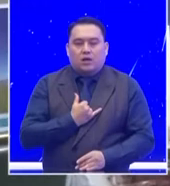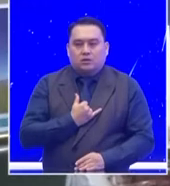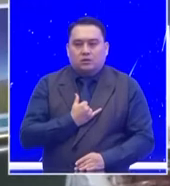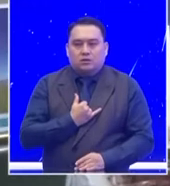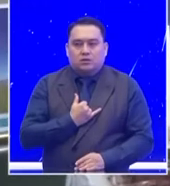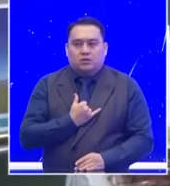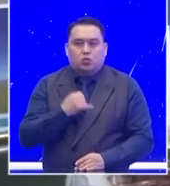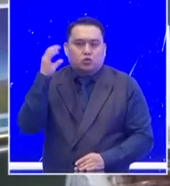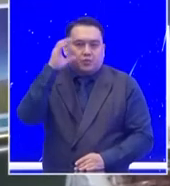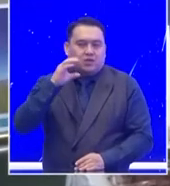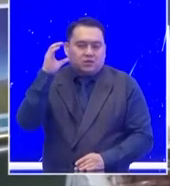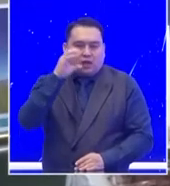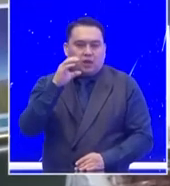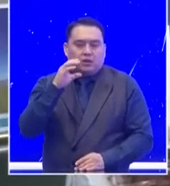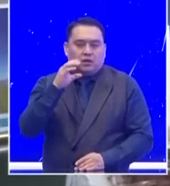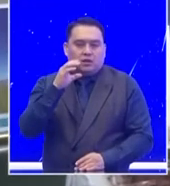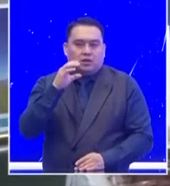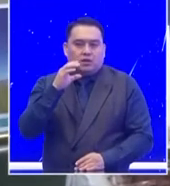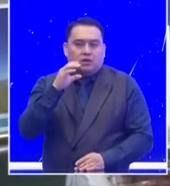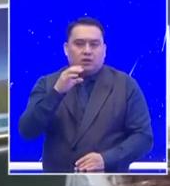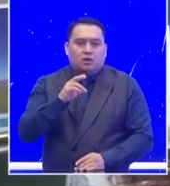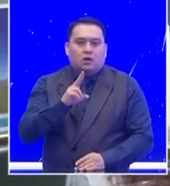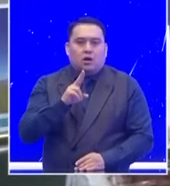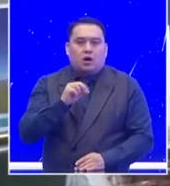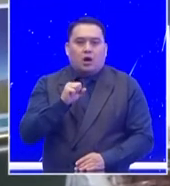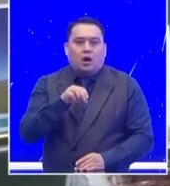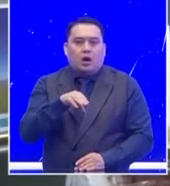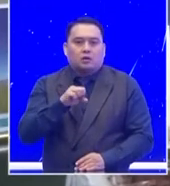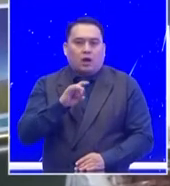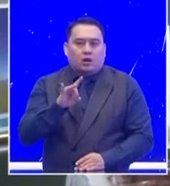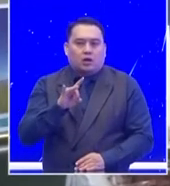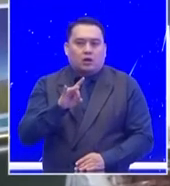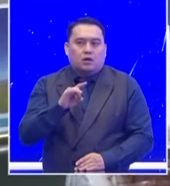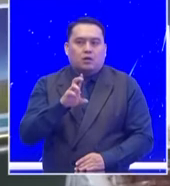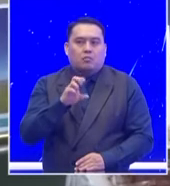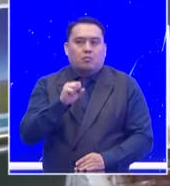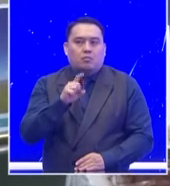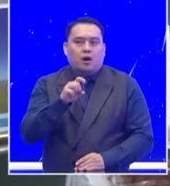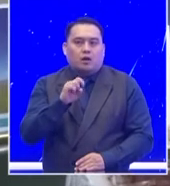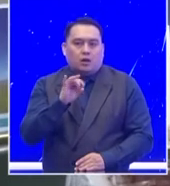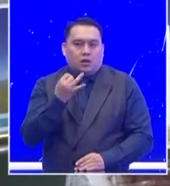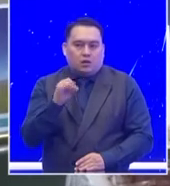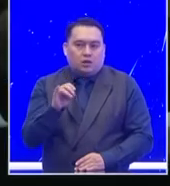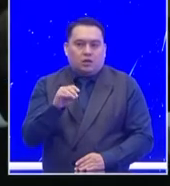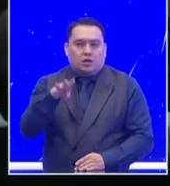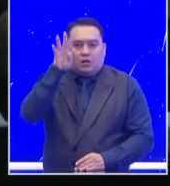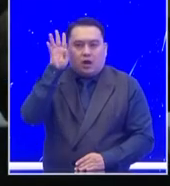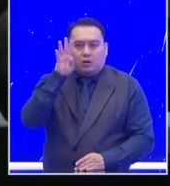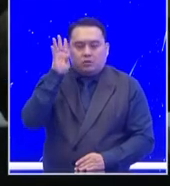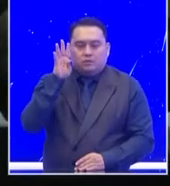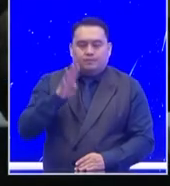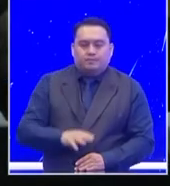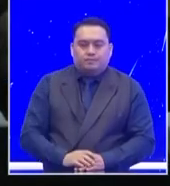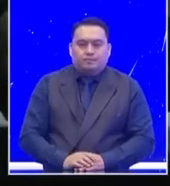на Узбекистан, в Катар, так, в Бахрейн и в Иран. Объем